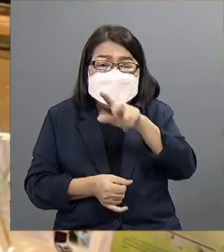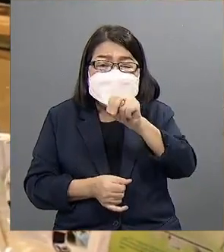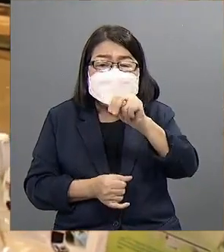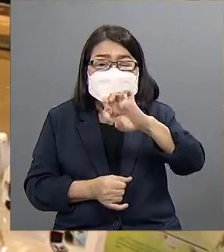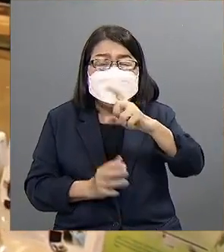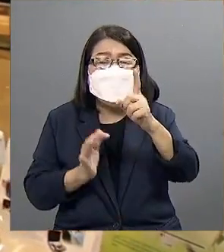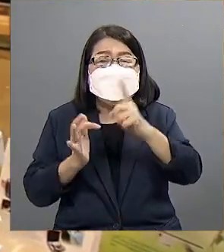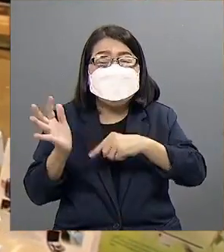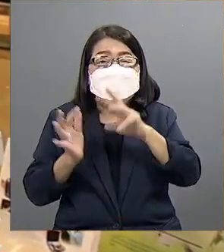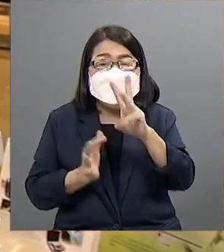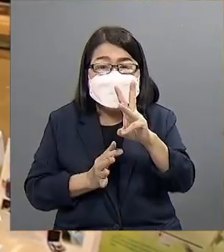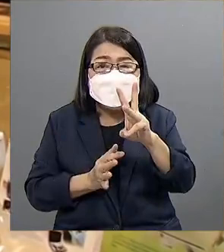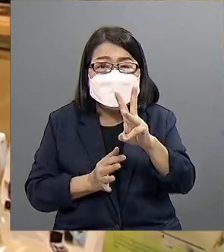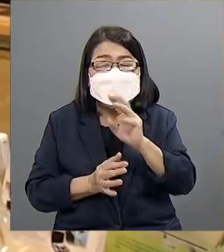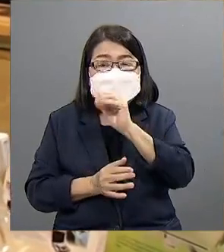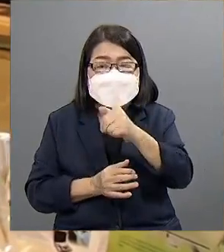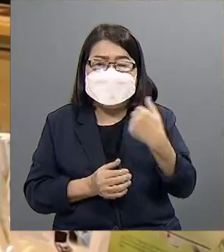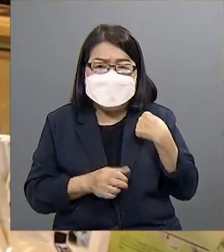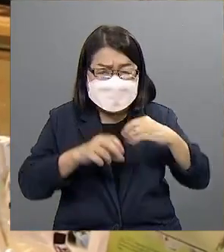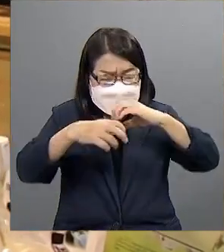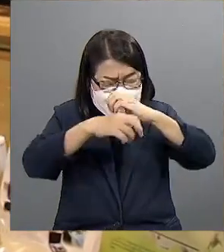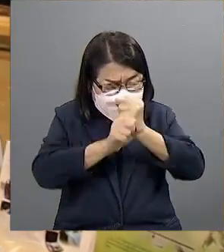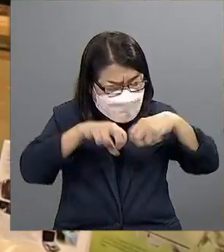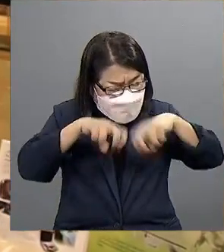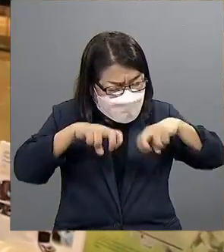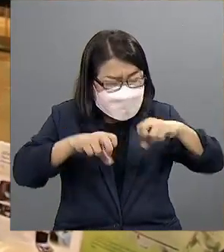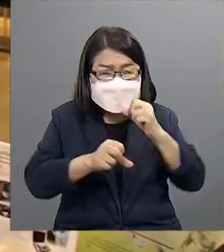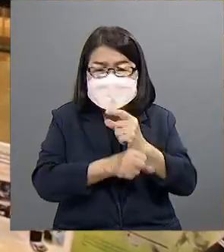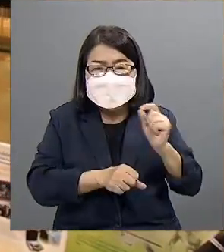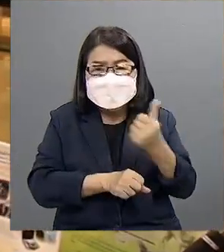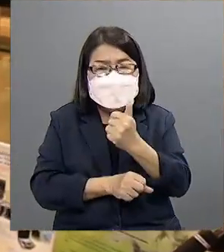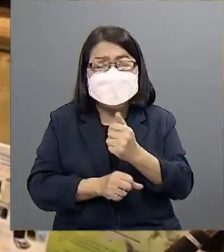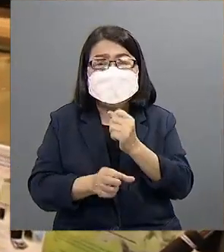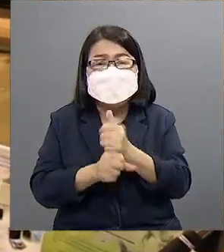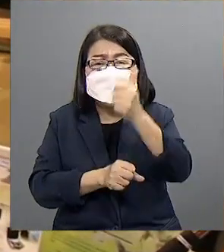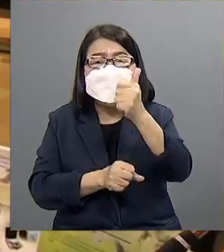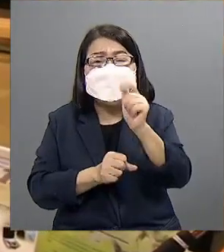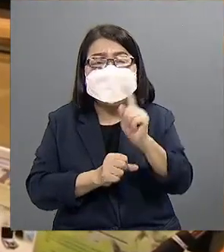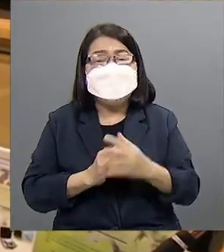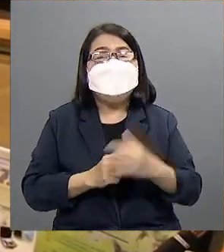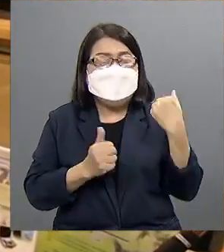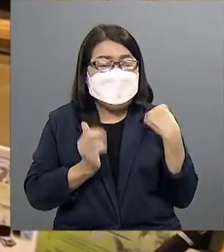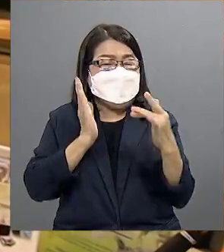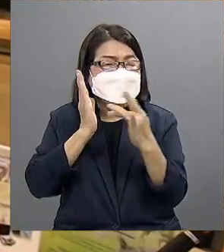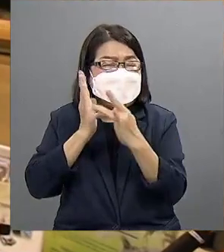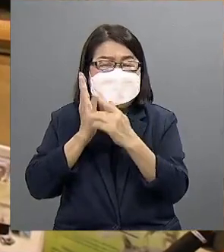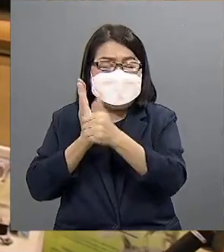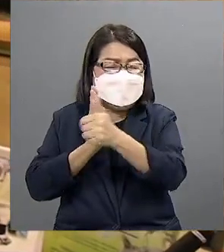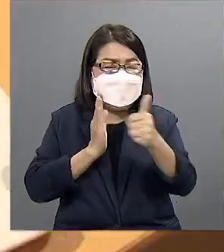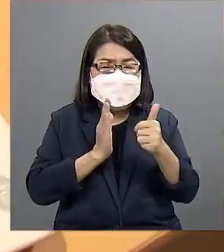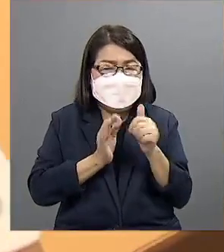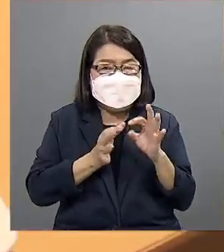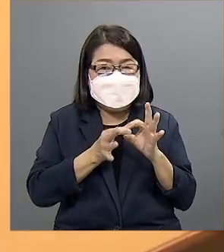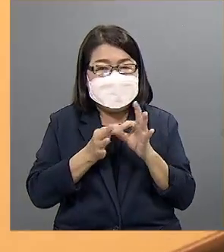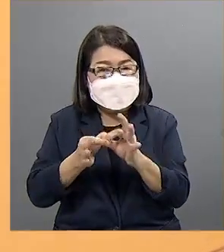คนี้เนี่ยได้อย่างรวดเร็วและทันทีได้อย่างไรก็ปัจจุบันมันมีเทคโนโลยีมากมายที่ช่วยเหลือในการวินิจฉัยของเราย